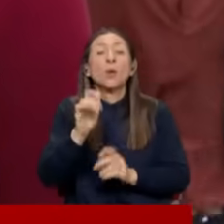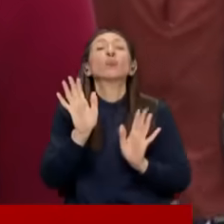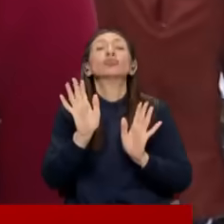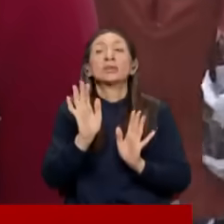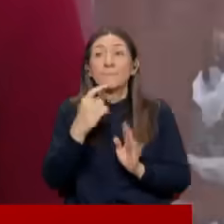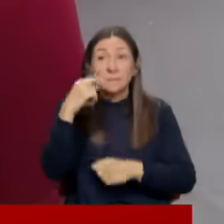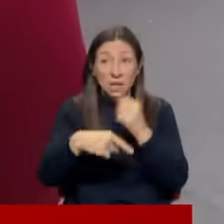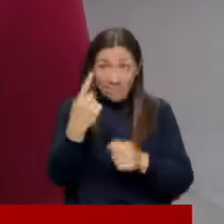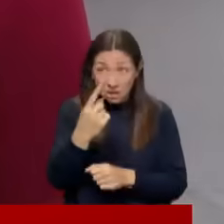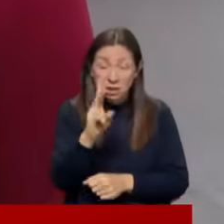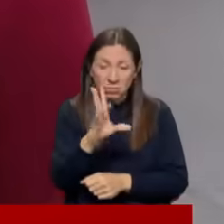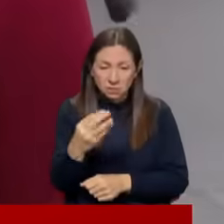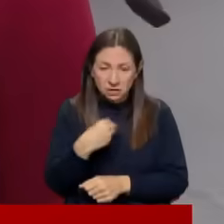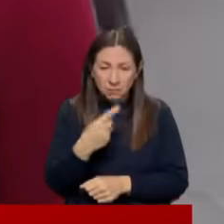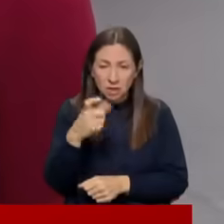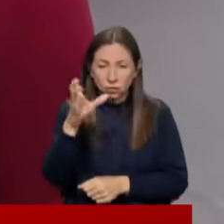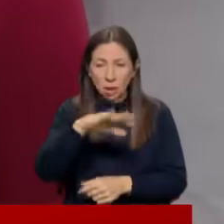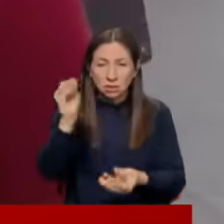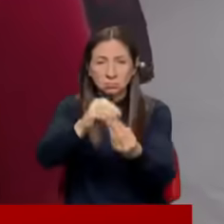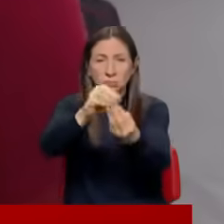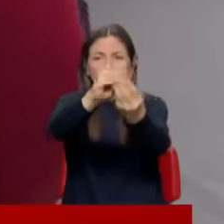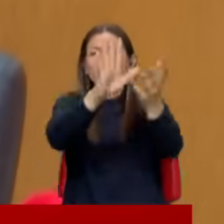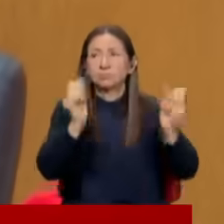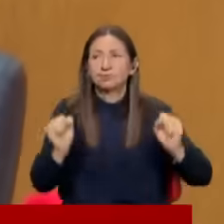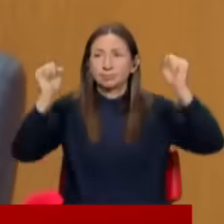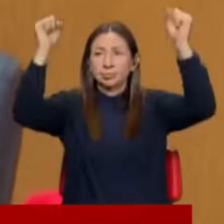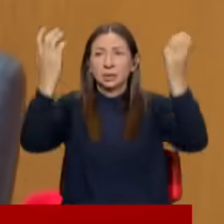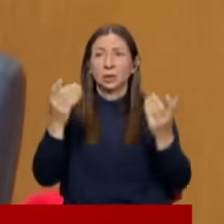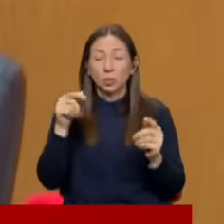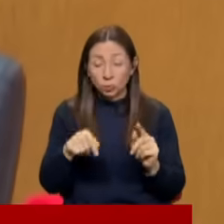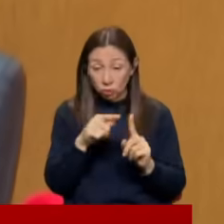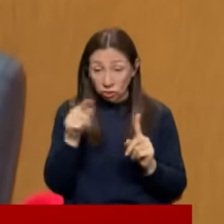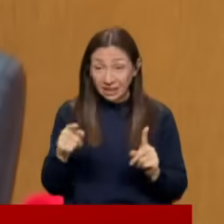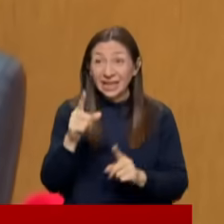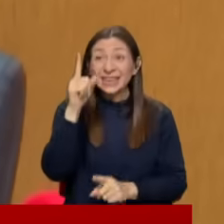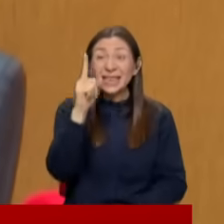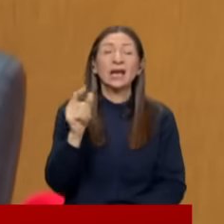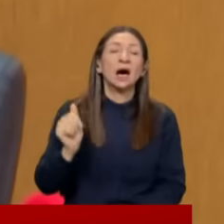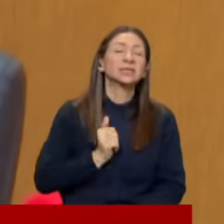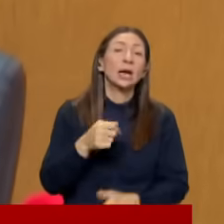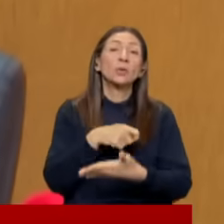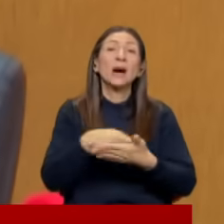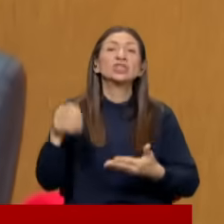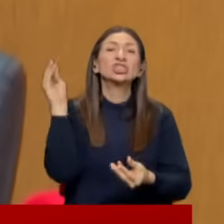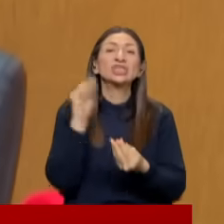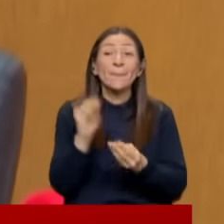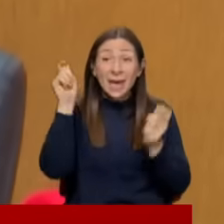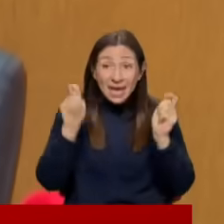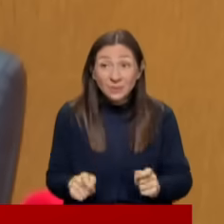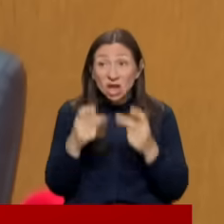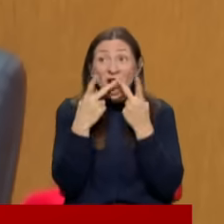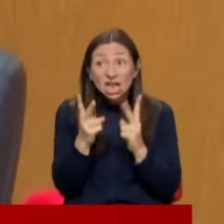kere sene bir sene verecektir. 25 verseler de bir ay sonra şey zam yapacaklar. Yine her şey aynı. Bugünden tek asgari ücret zammı